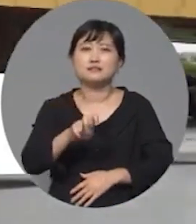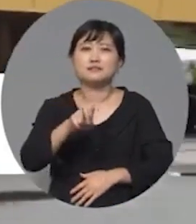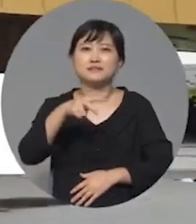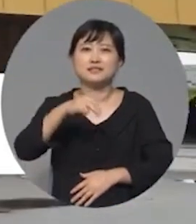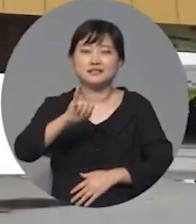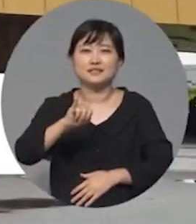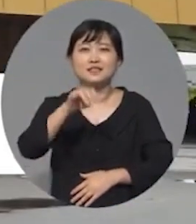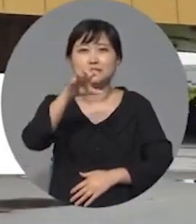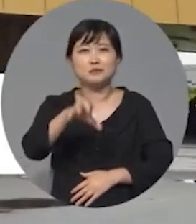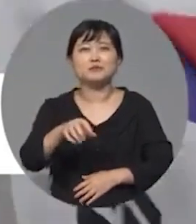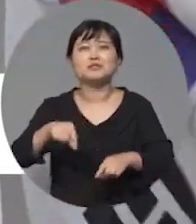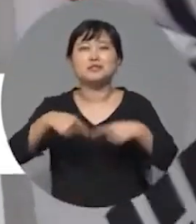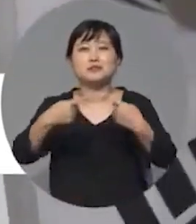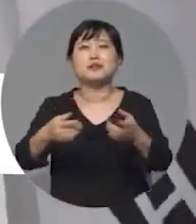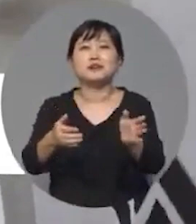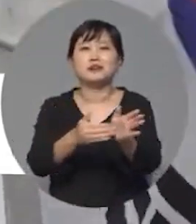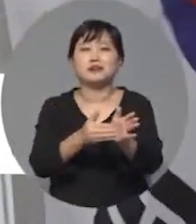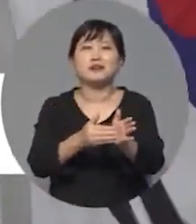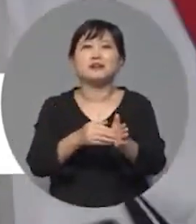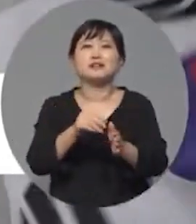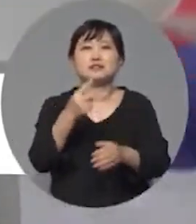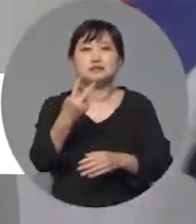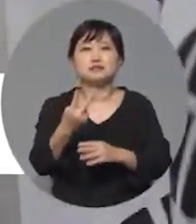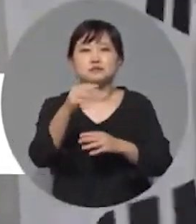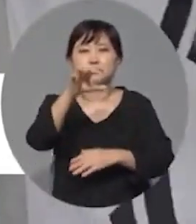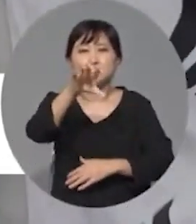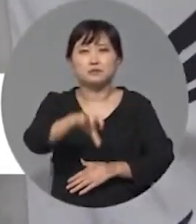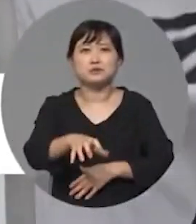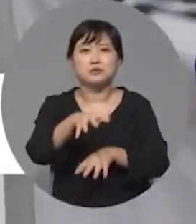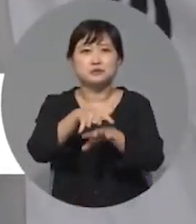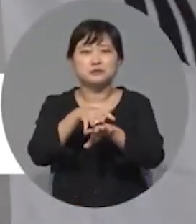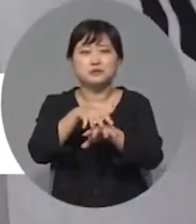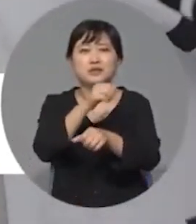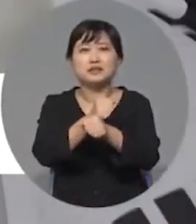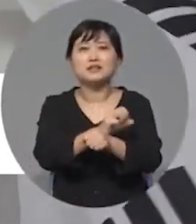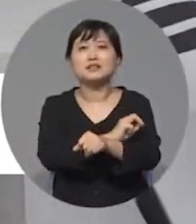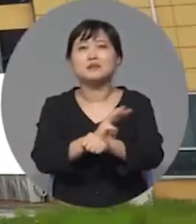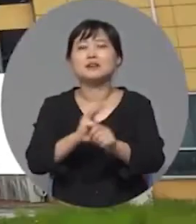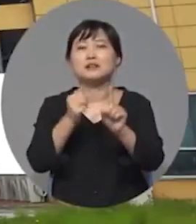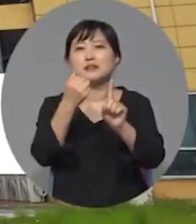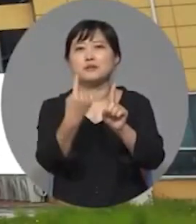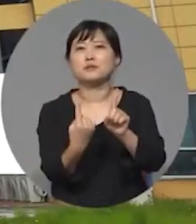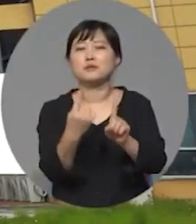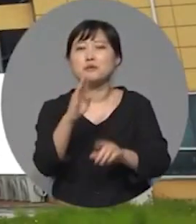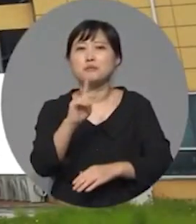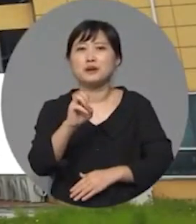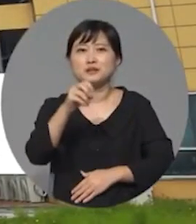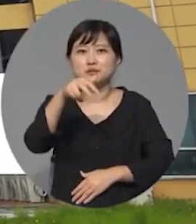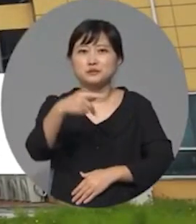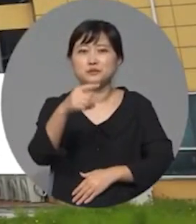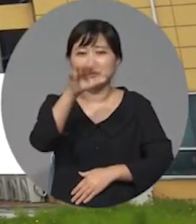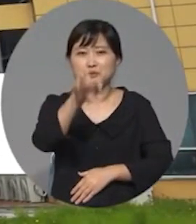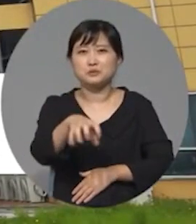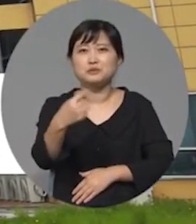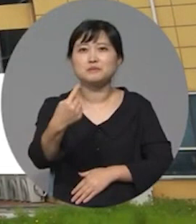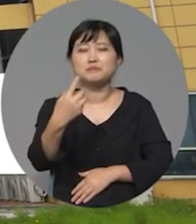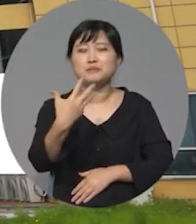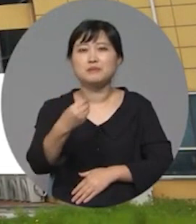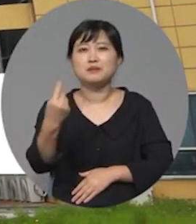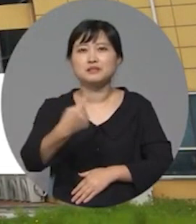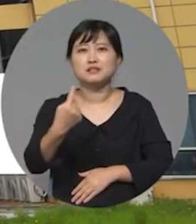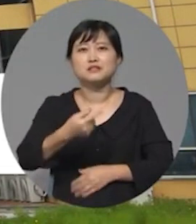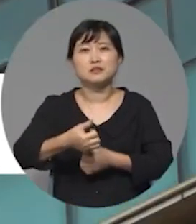개발청은 개성건설과 SM주택이 컨소시엄을 구성해 새만금 1호 방조제 잔여 용지 8만 1천여